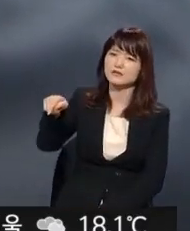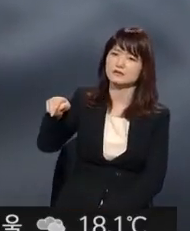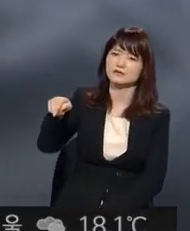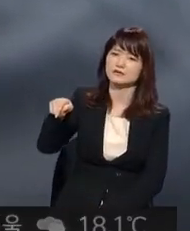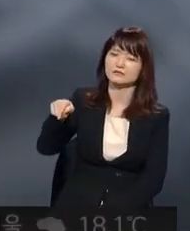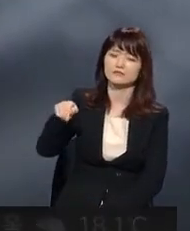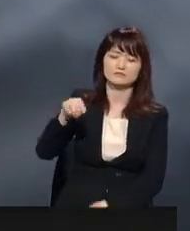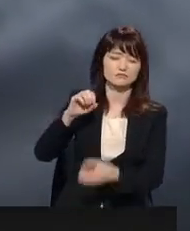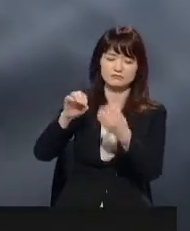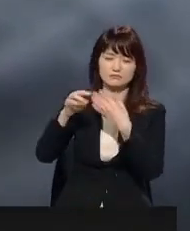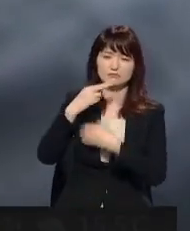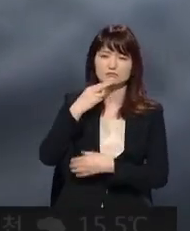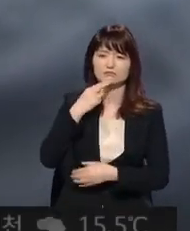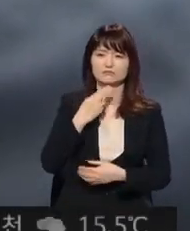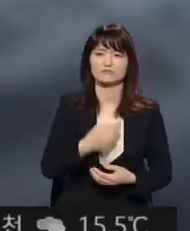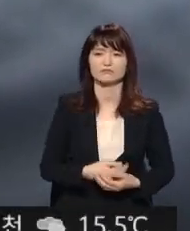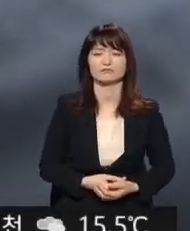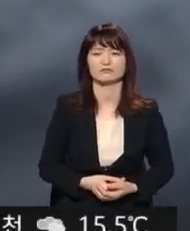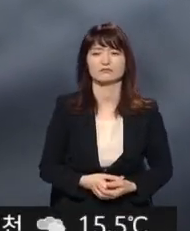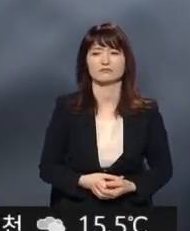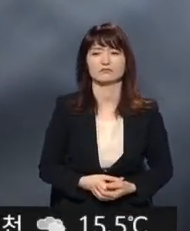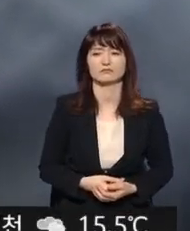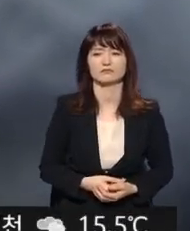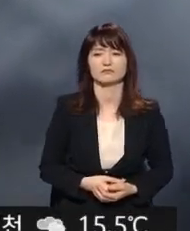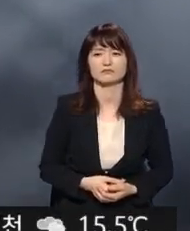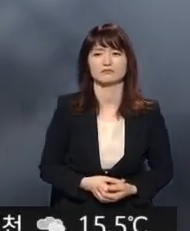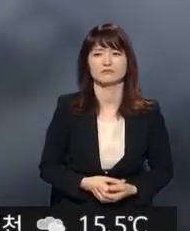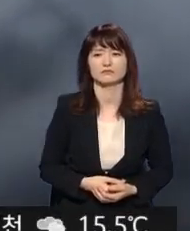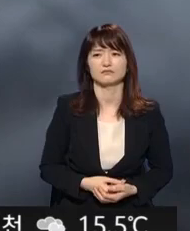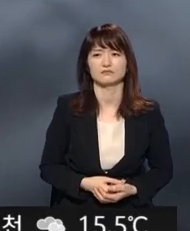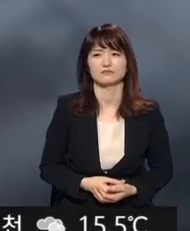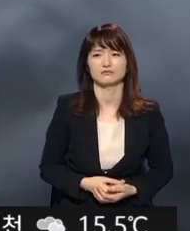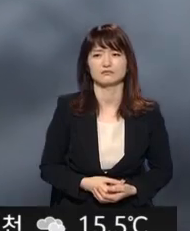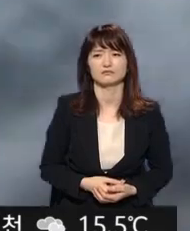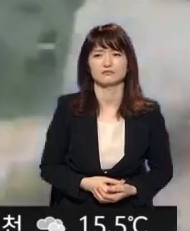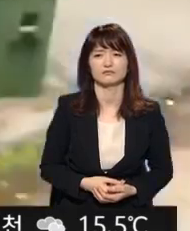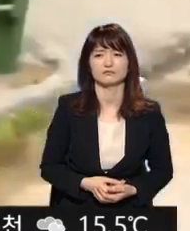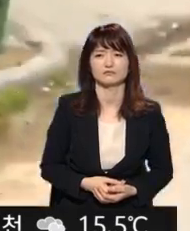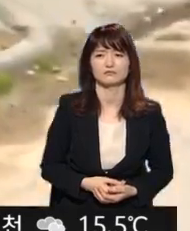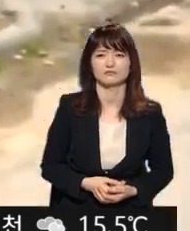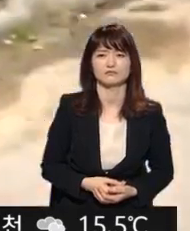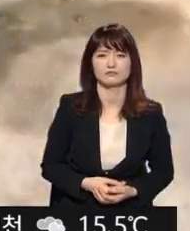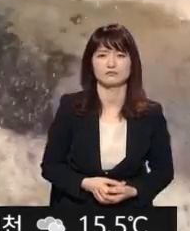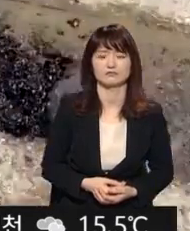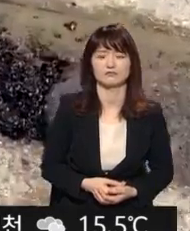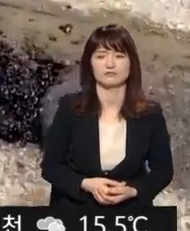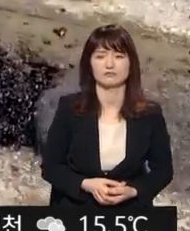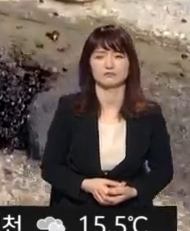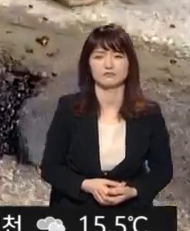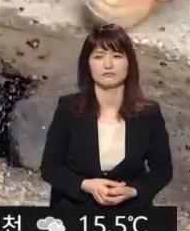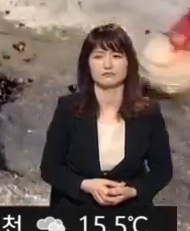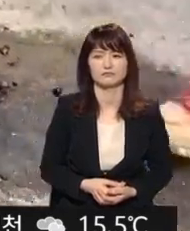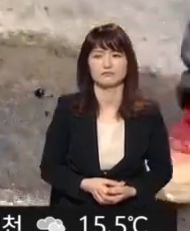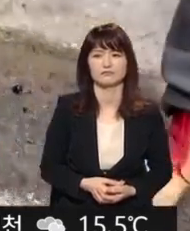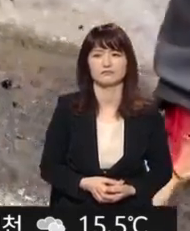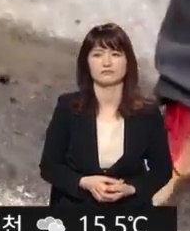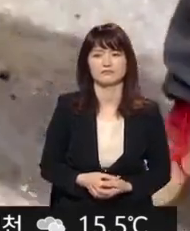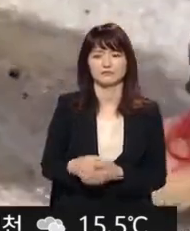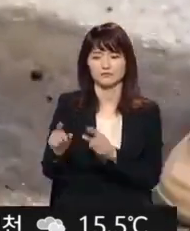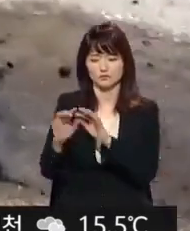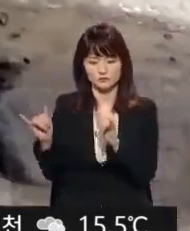complaining to the city and been making them aware of it. And they have not responded. 다들 고맙다고 인사를